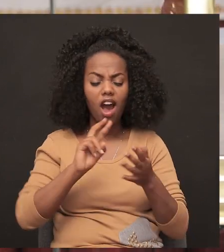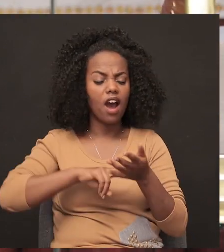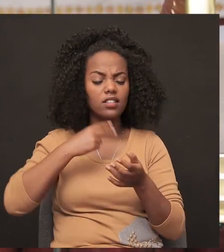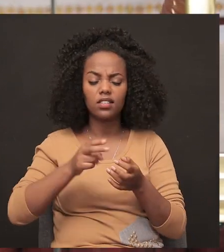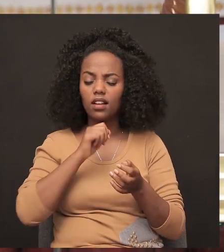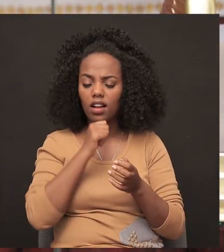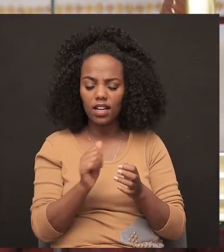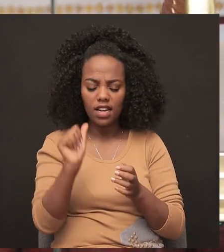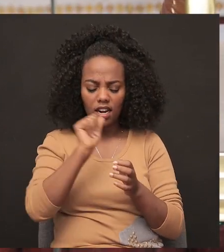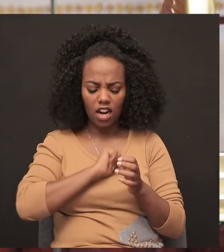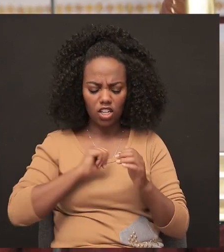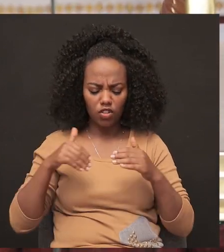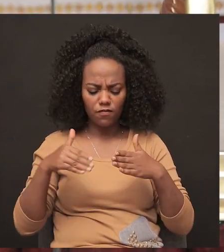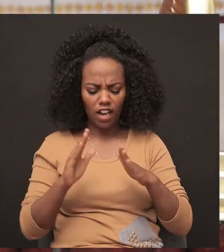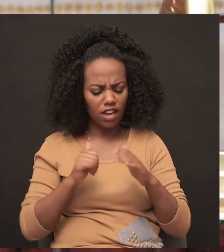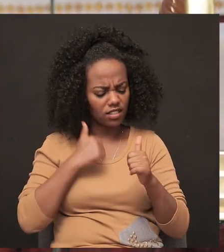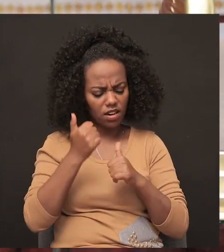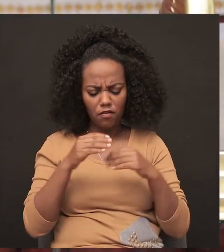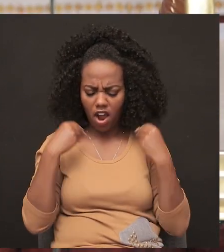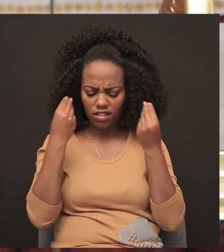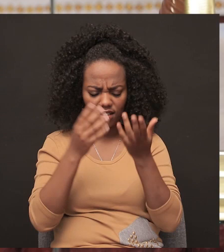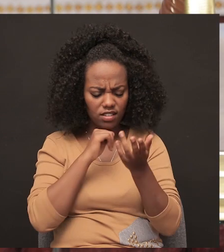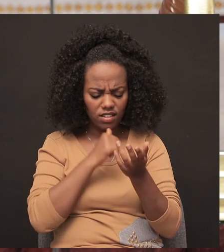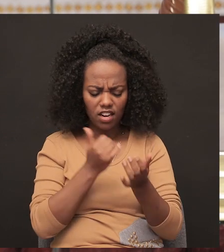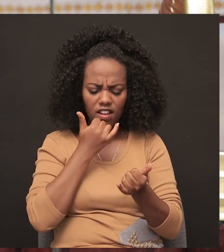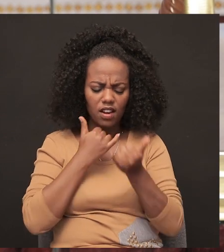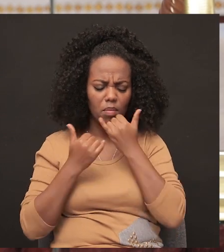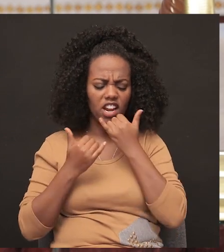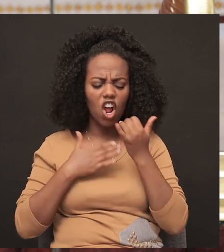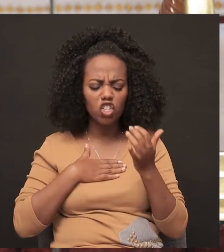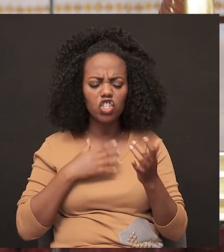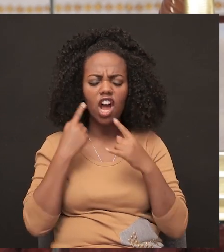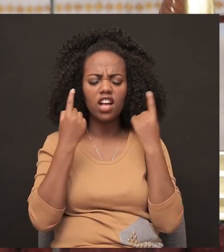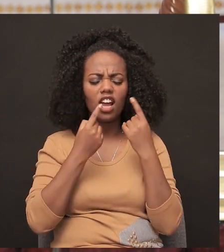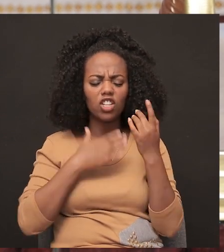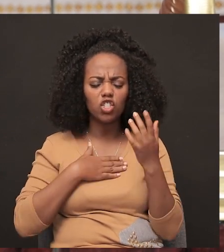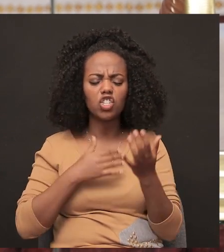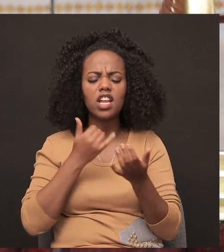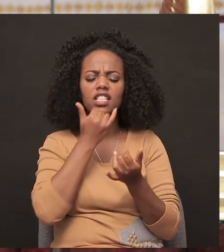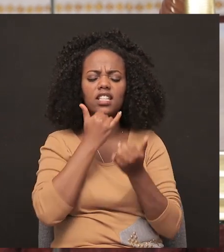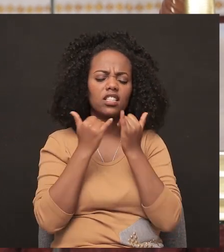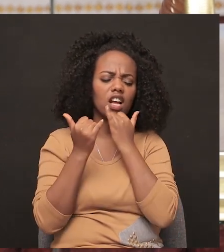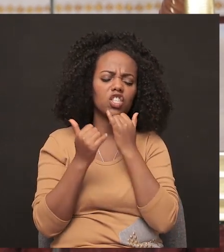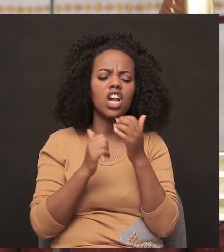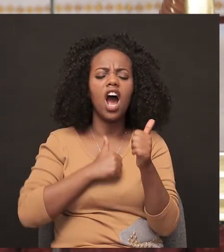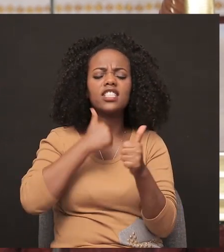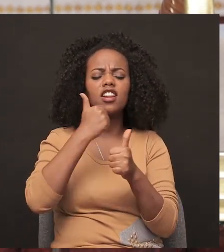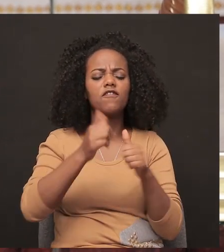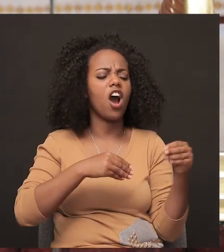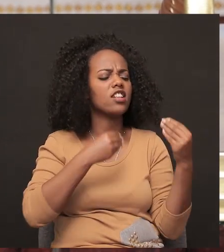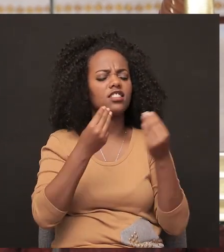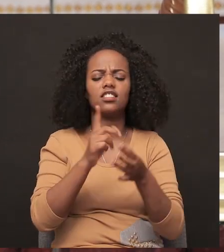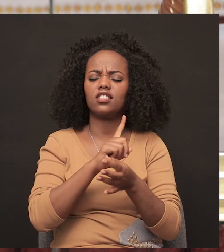አትጣለን ለራሳችን ፈቃድ አሳልፈህ አትስጠን ለበደላችን ለኃጢአታችን ለመተላለፋችን አሳልፈህ